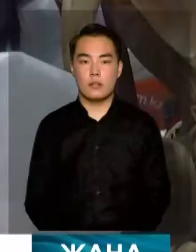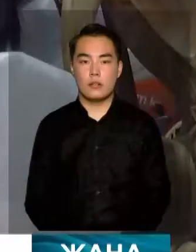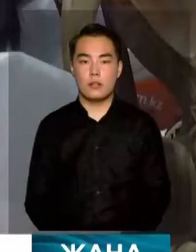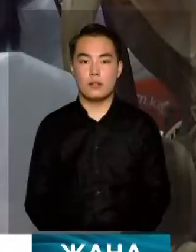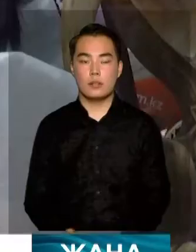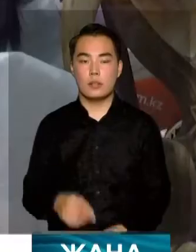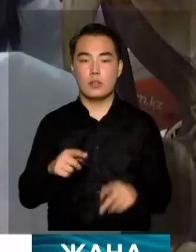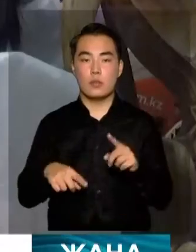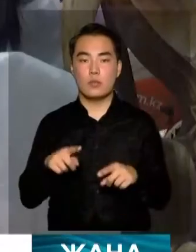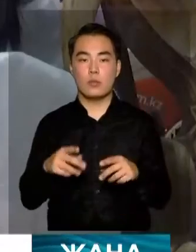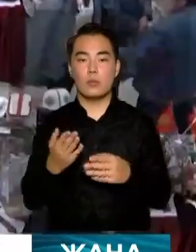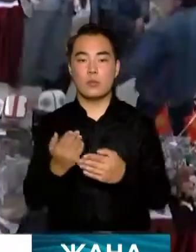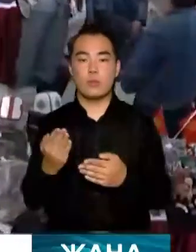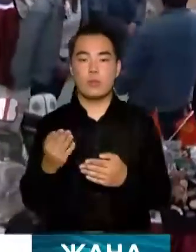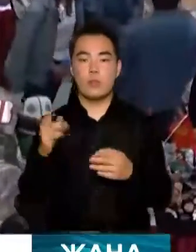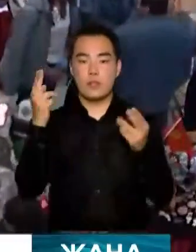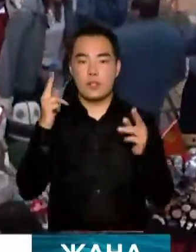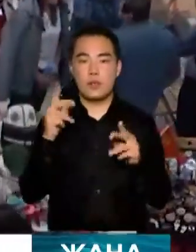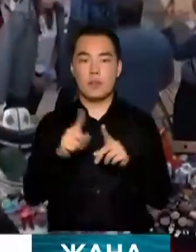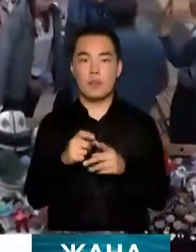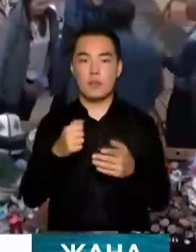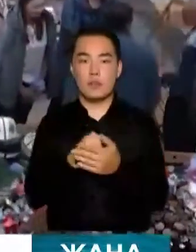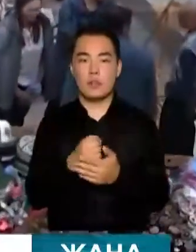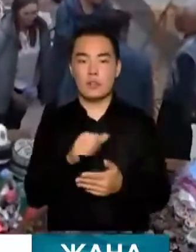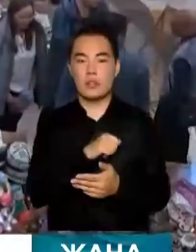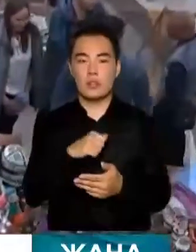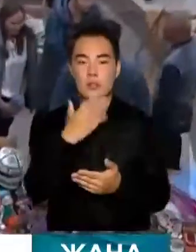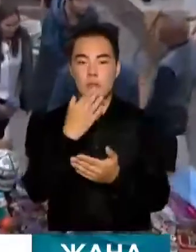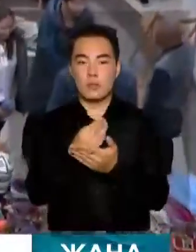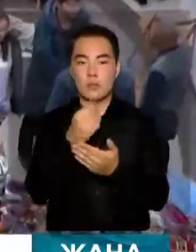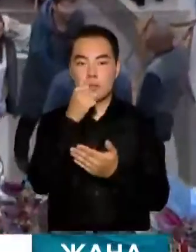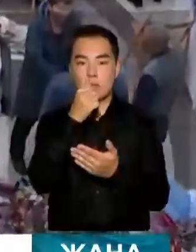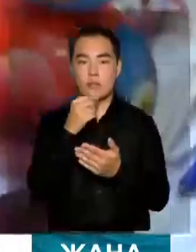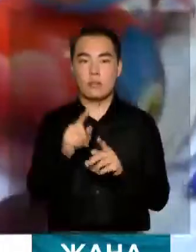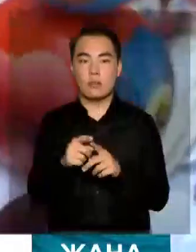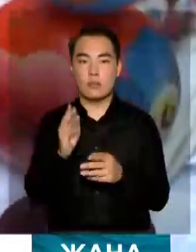Халықаралық қолөнершілер фестивалі бүгін мәресіне жетті. Өнер көзі халықта демекші,